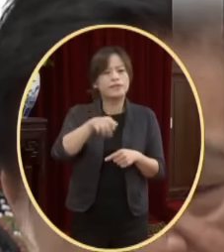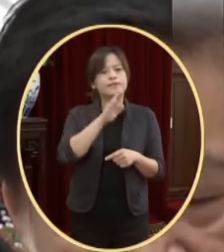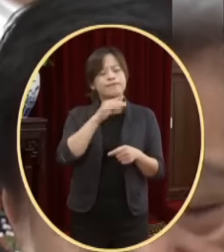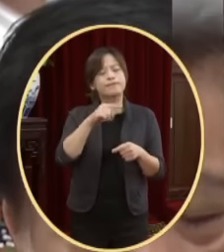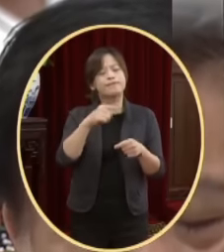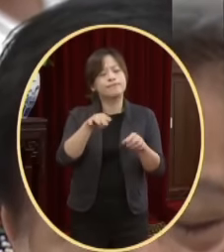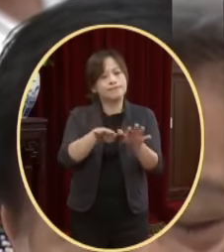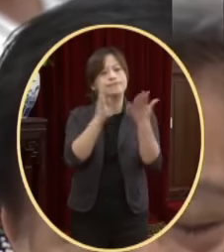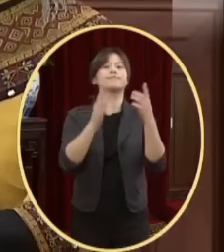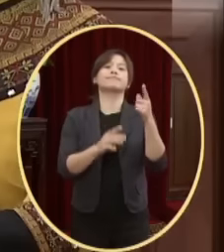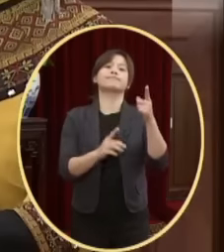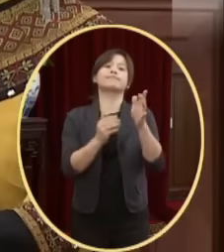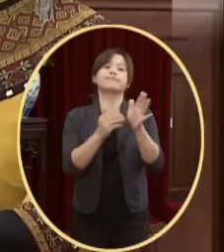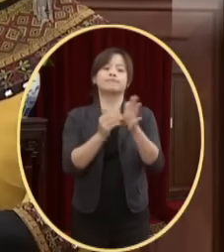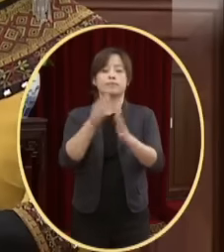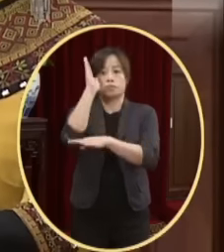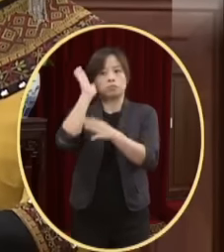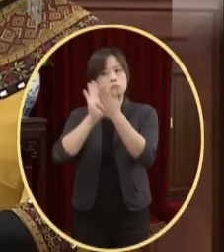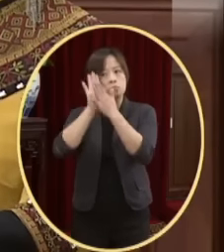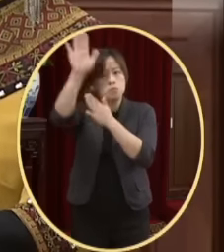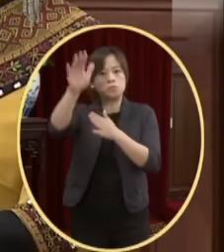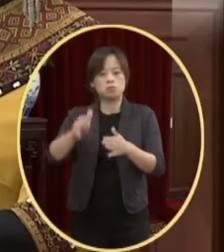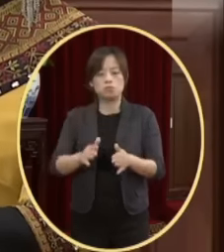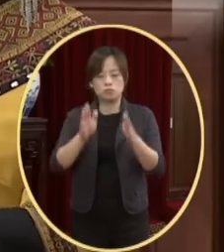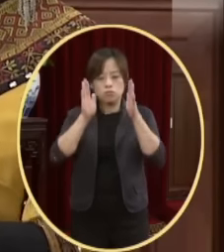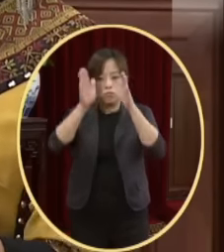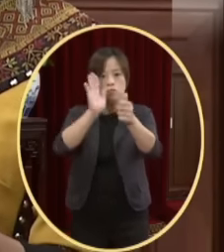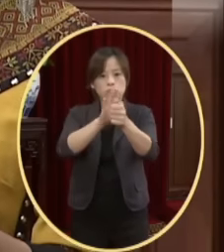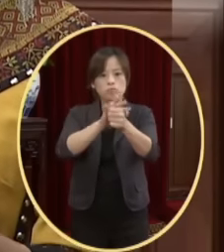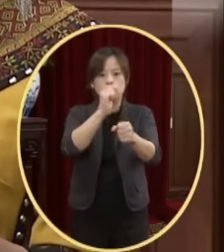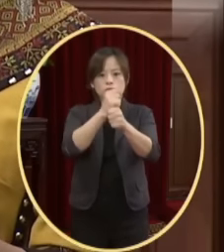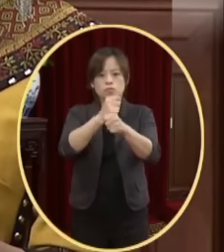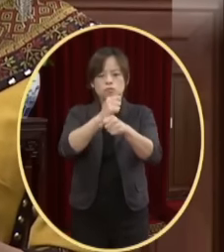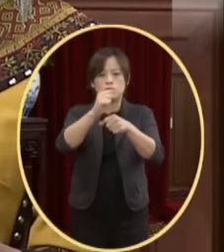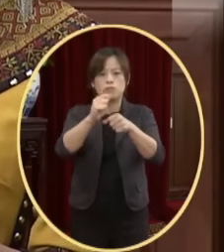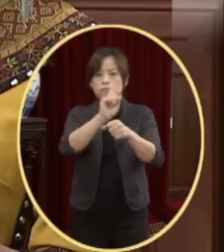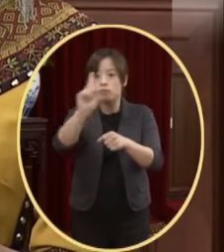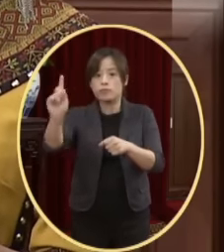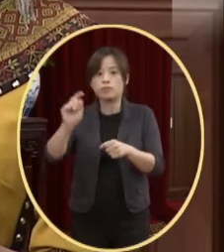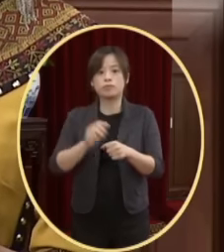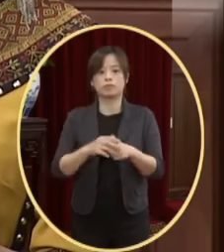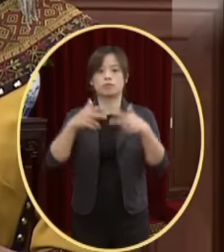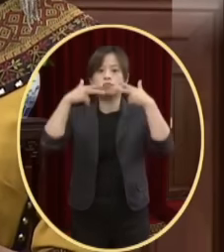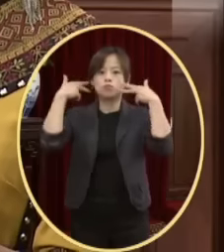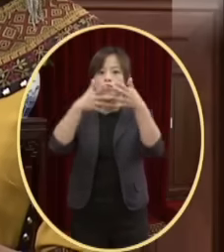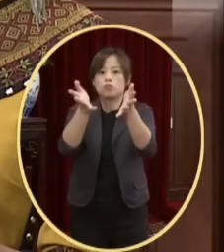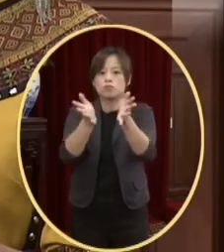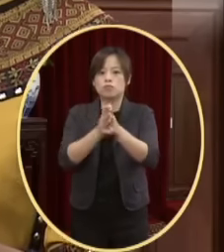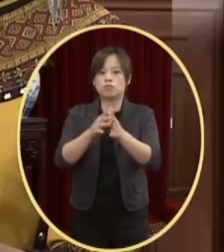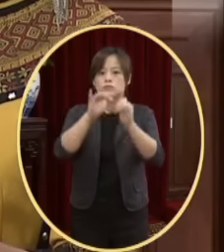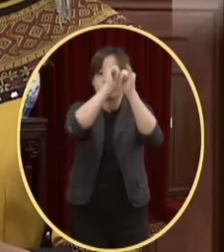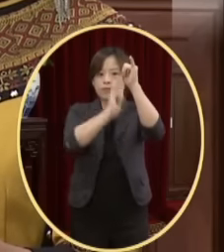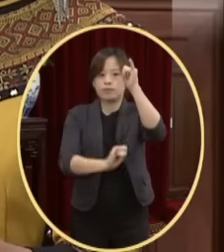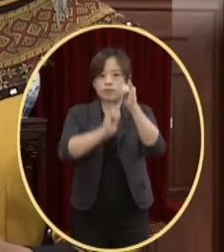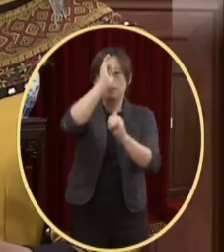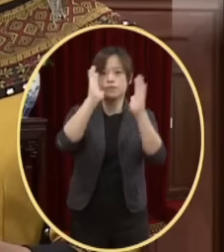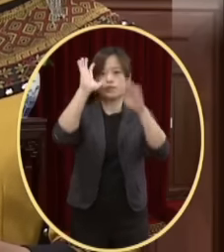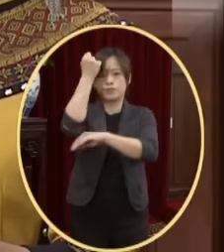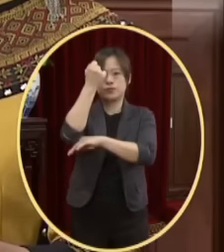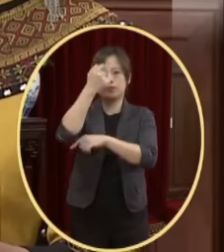一个开始，政府未来真正要落实完成的事情是原住民族历史正义